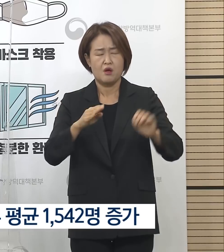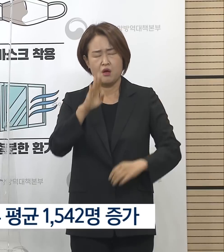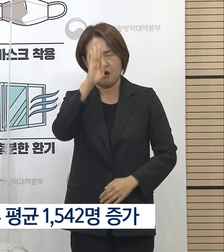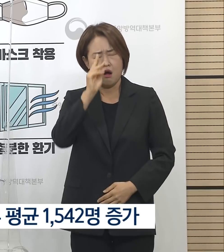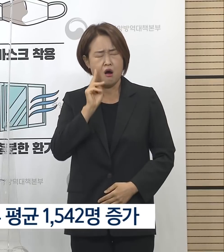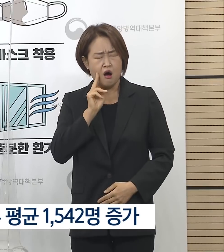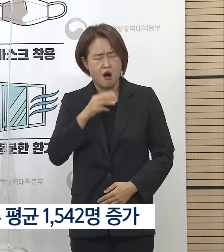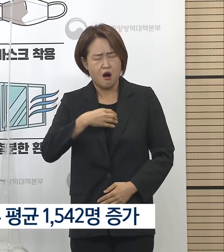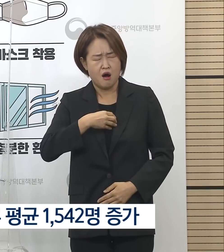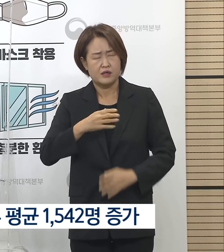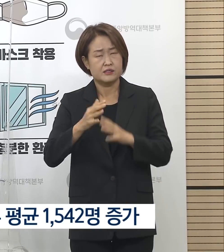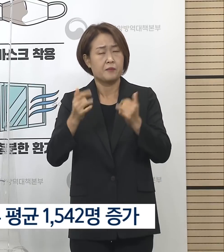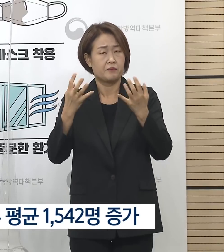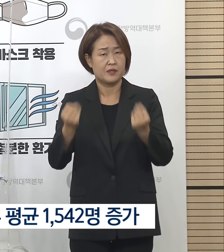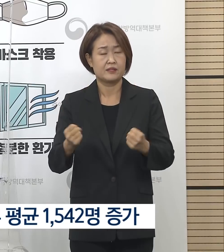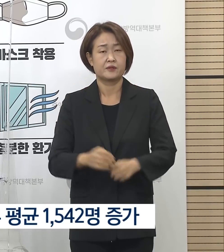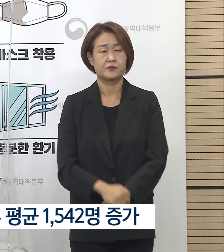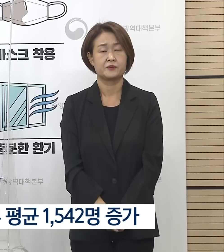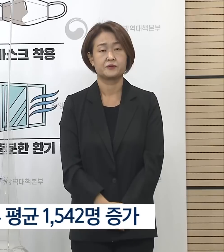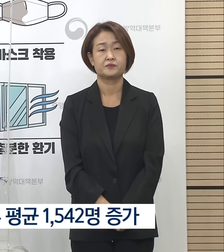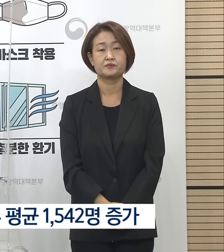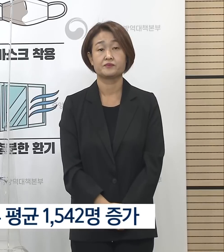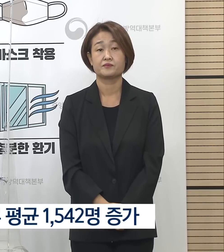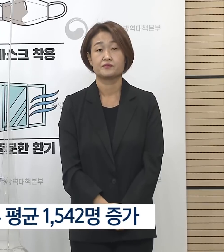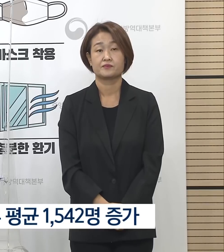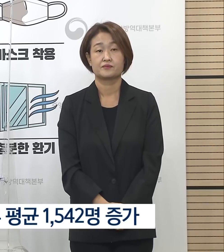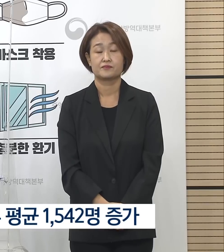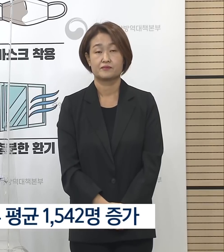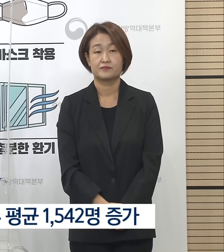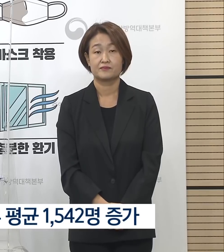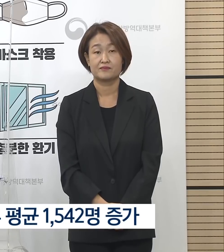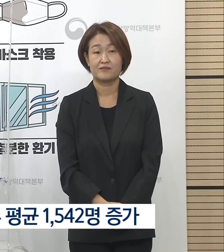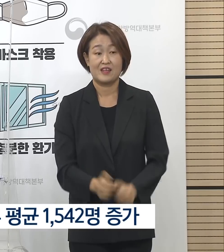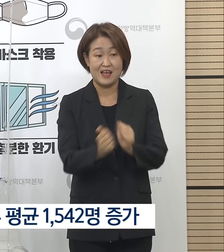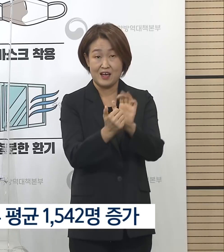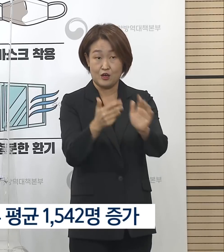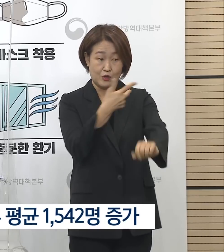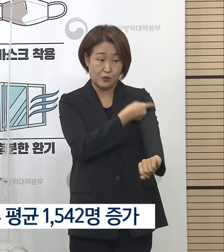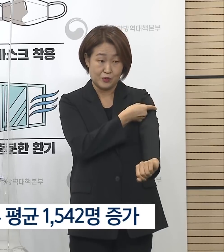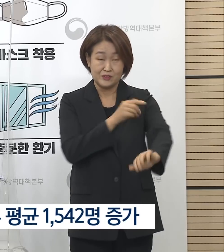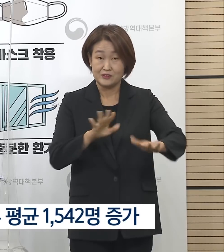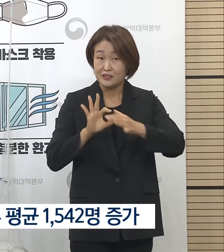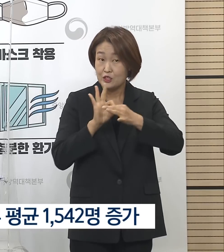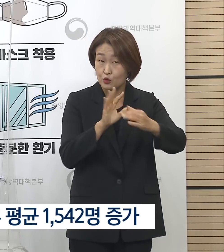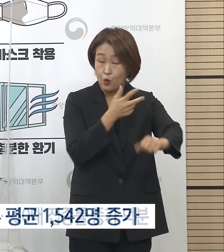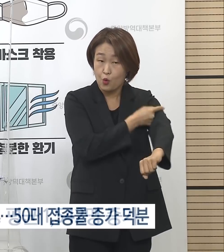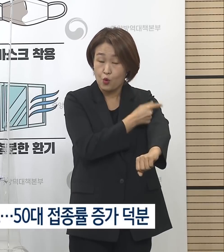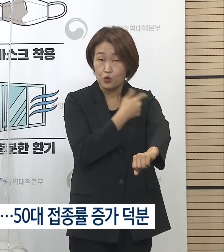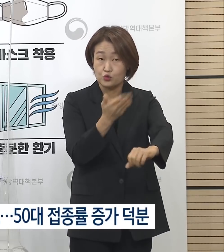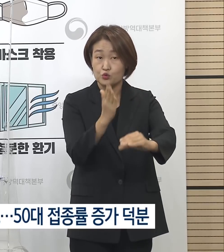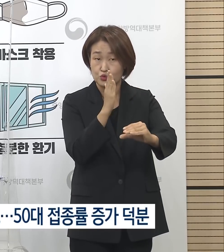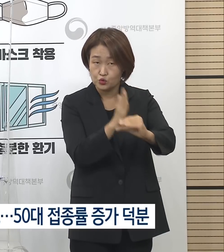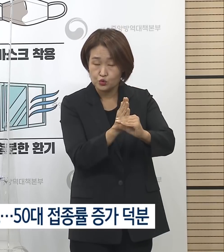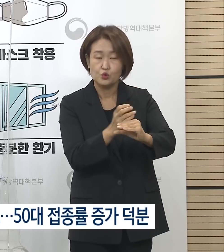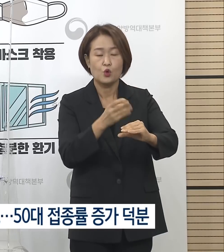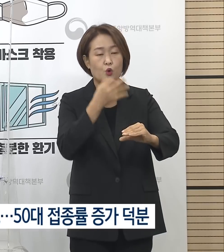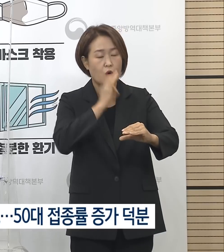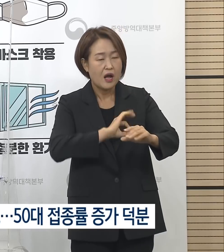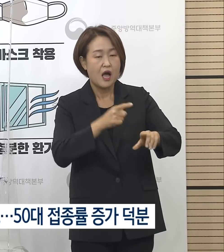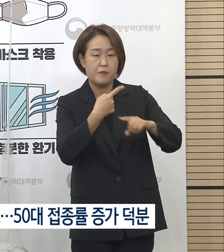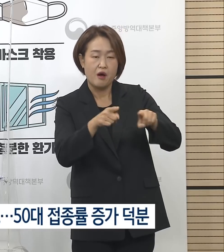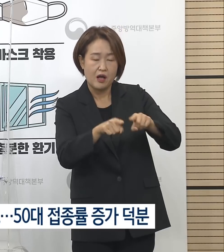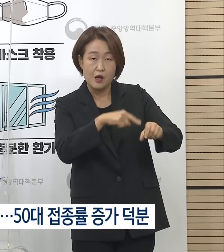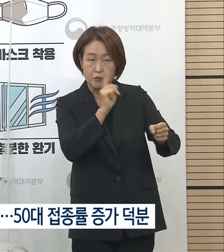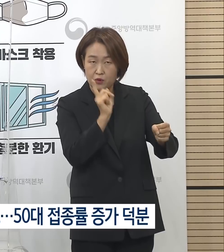위중증 환자가 많은 상황입니다. 저희가 예방접종이 진행되면서 예방접종의 효과 평가